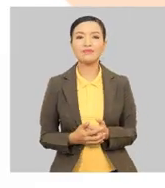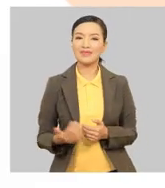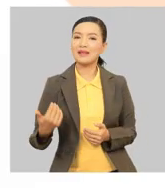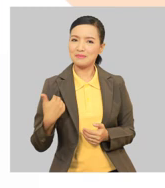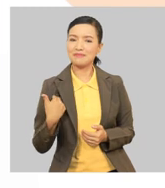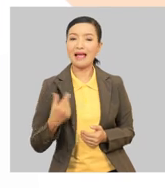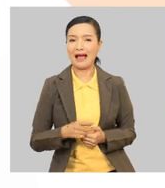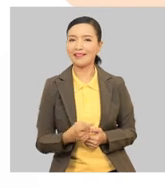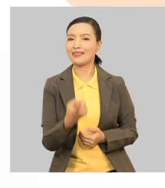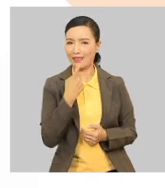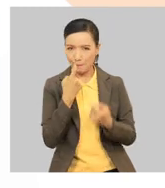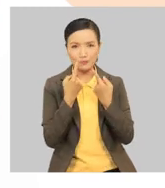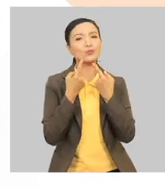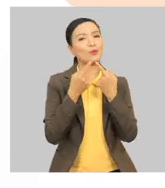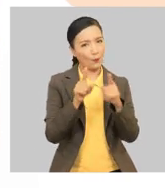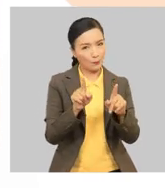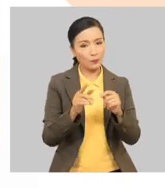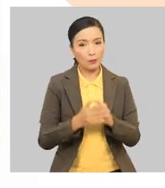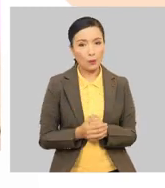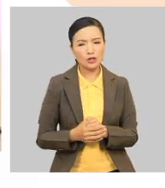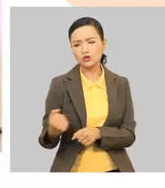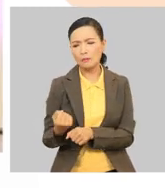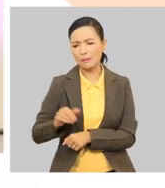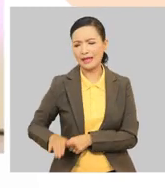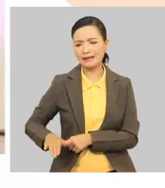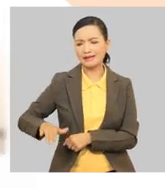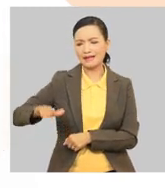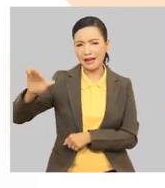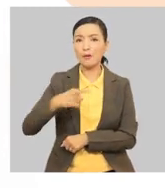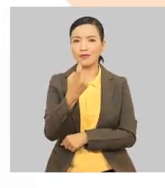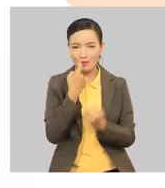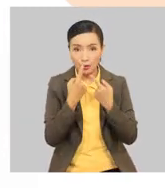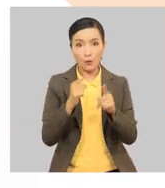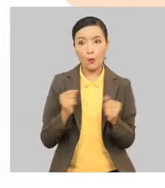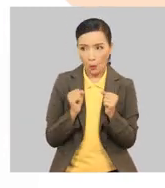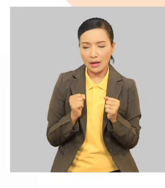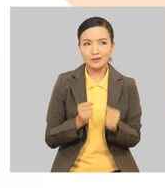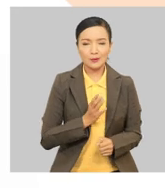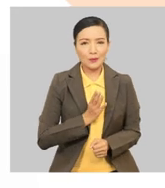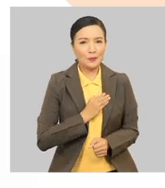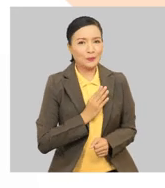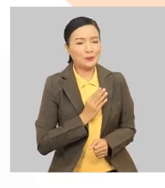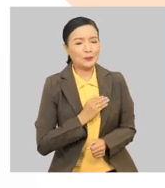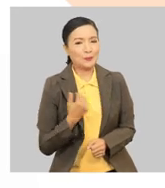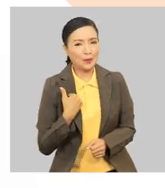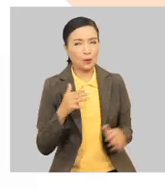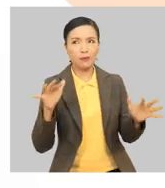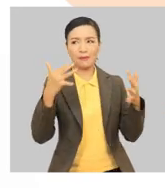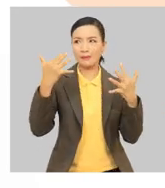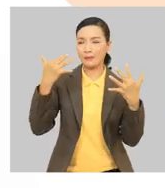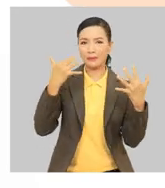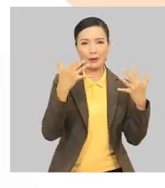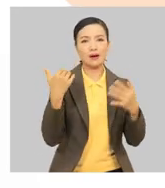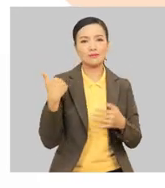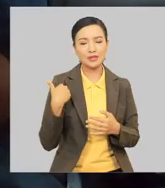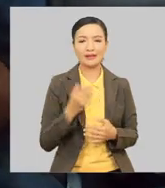มีการตอบคำถามค่ะ ซ้อมมาตั้งแต่เด็กๆแล้ว ใช่ซ้อมมาตั้งแต่เด็ก ๆกลัวไหม ก็ยังตื่นเต้นอยู่เพราะว่าแบบว่าคนก็ดูเยอะพอสม